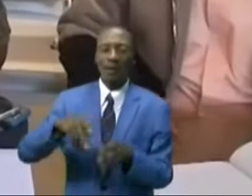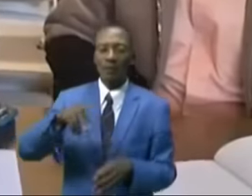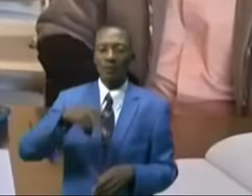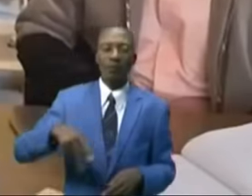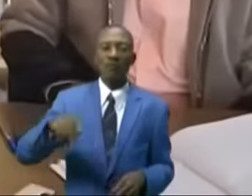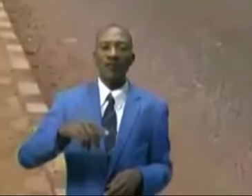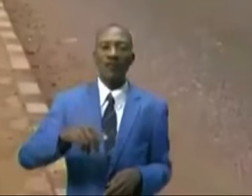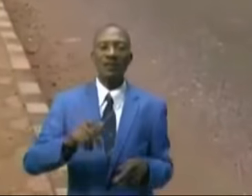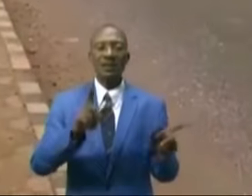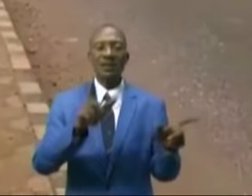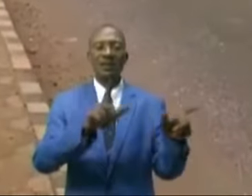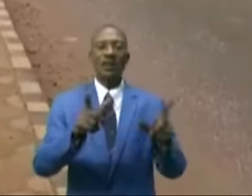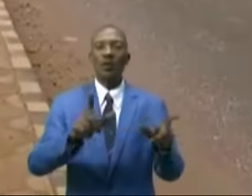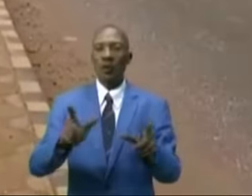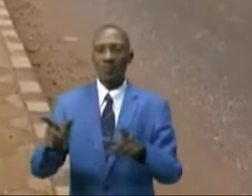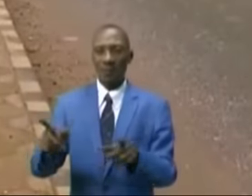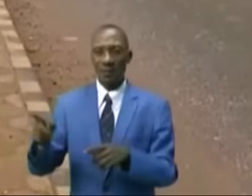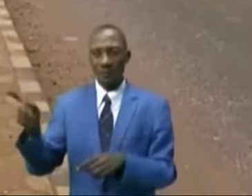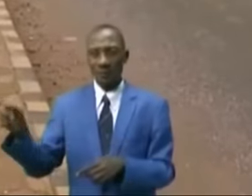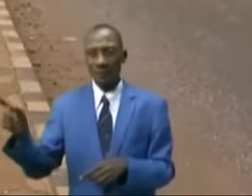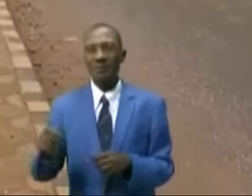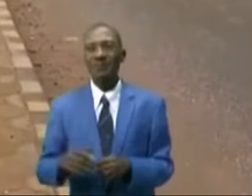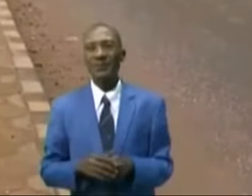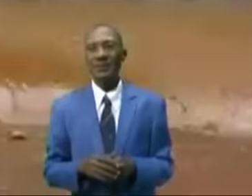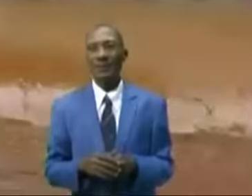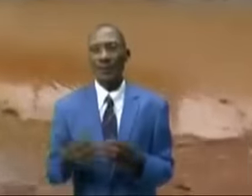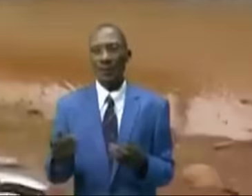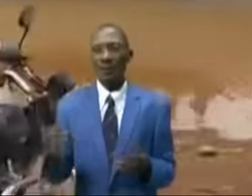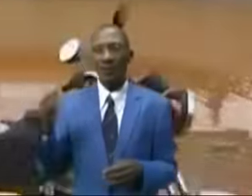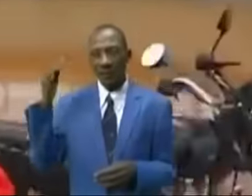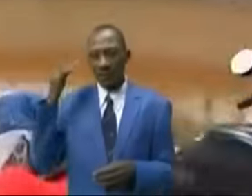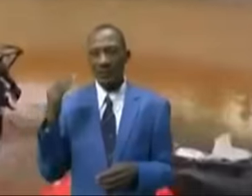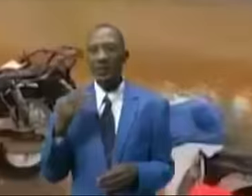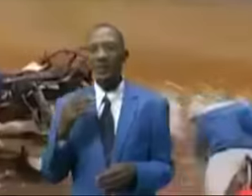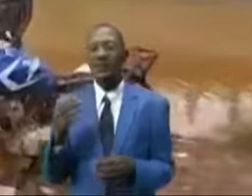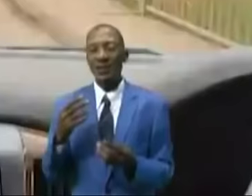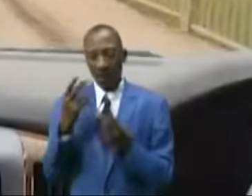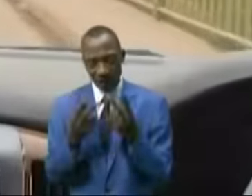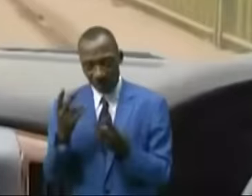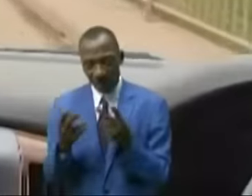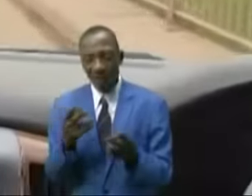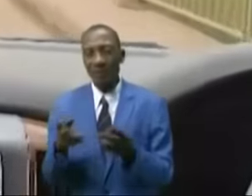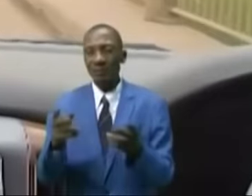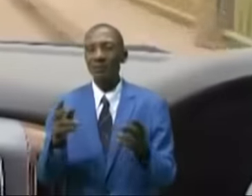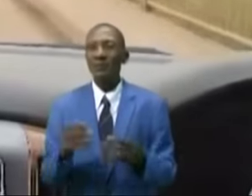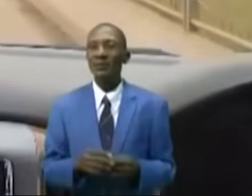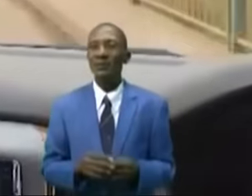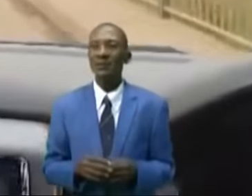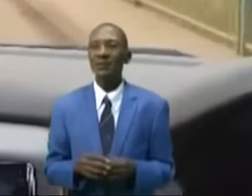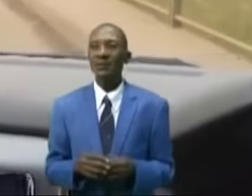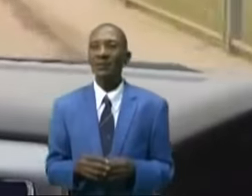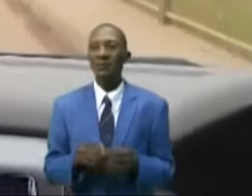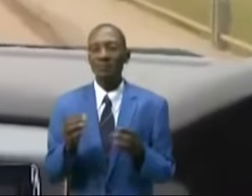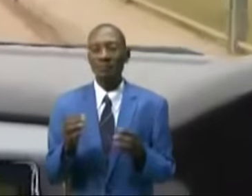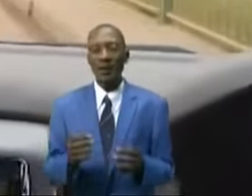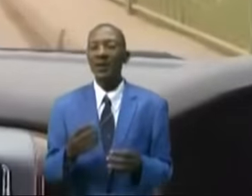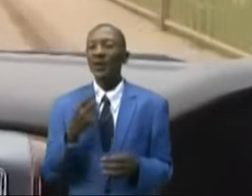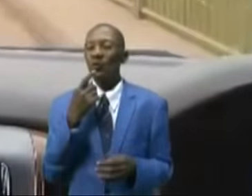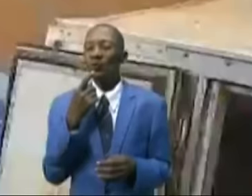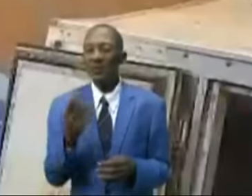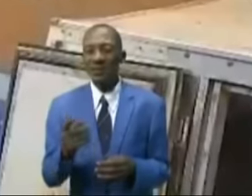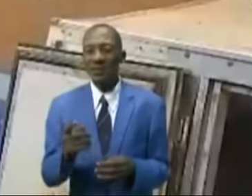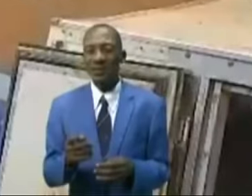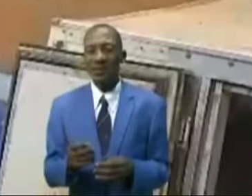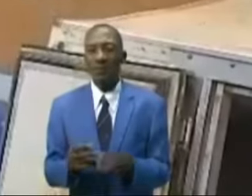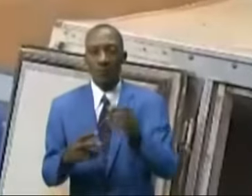qui subit de pressions de dépassement de tonnage allant jusqu'à 100 tonnes au lieu de 50 recommandés. Voilà qui